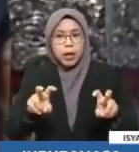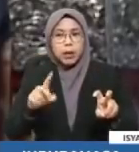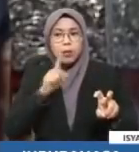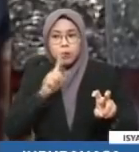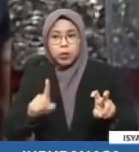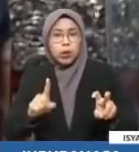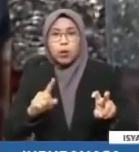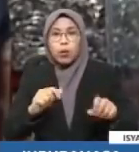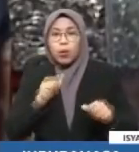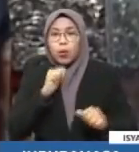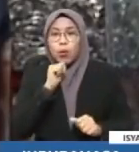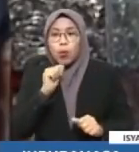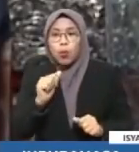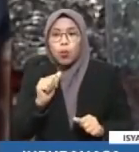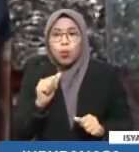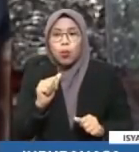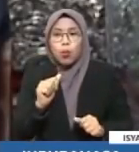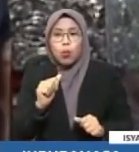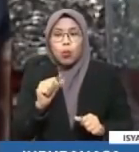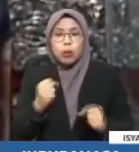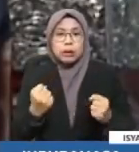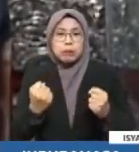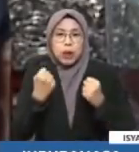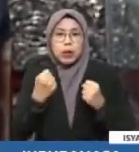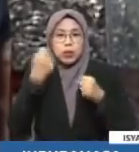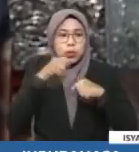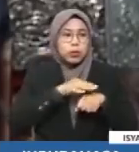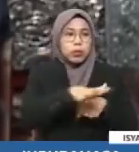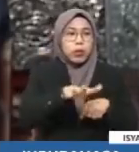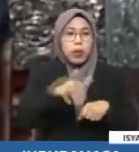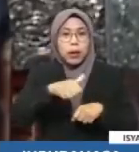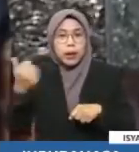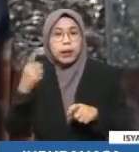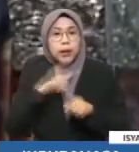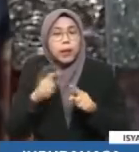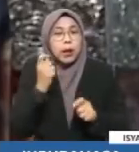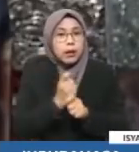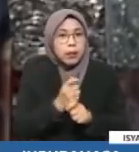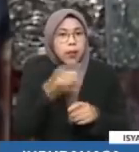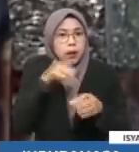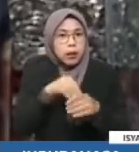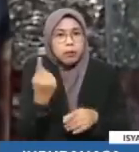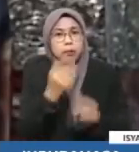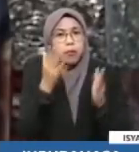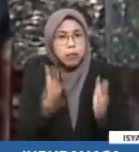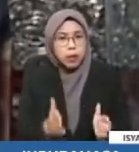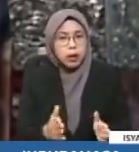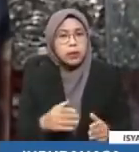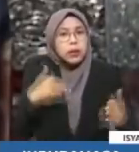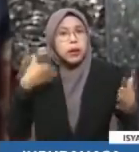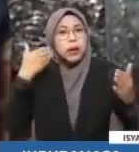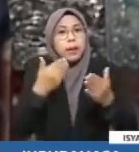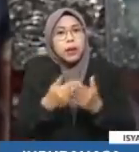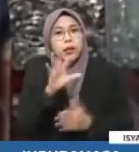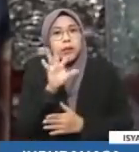Walaupun dia tak lagi apa kuat untuk menyakiti orang lain akan kekal hai seseorang tuh selama